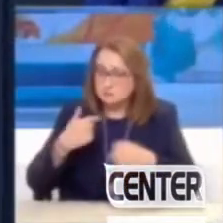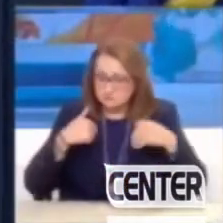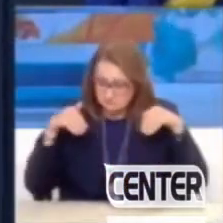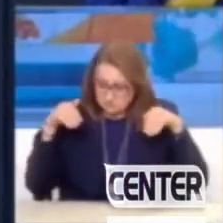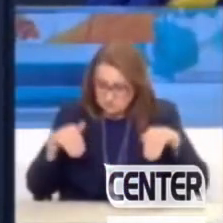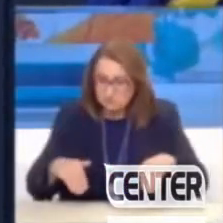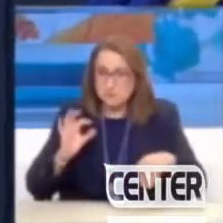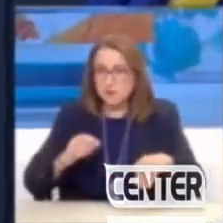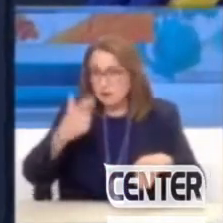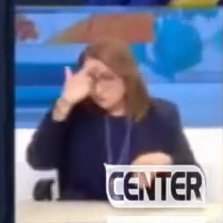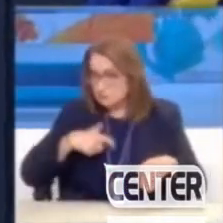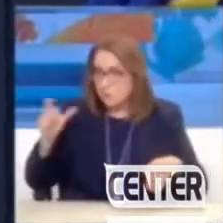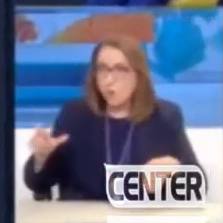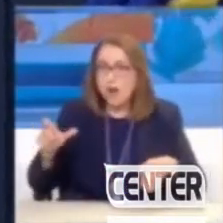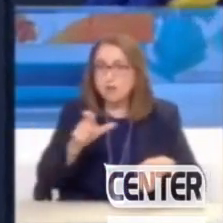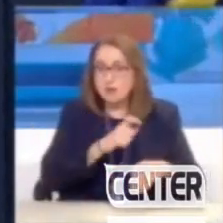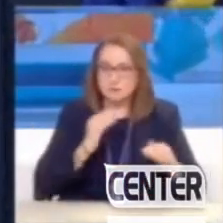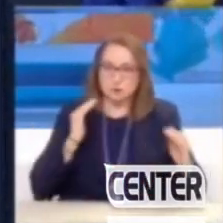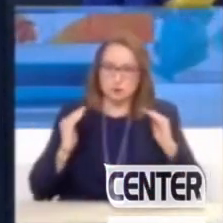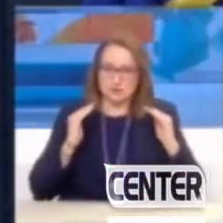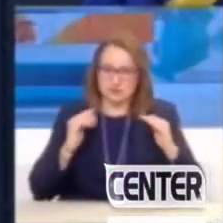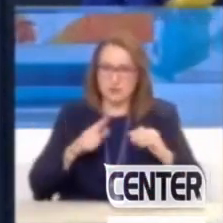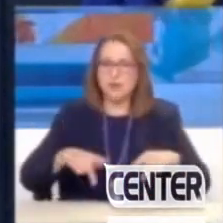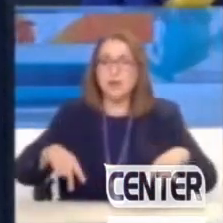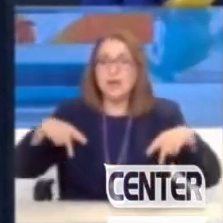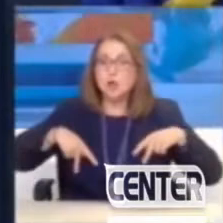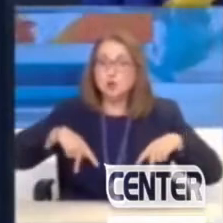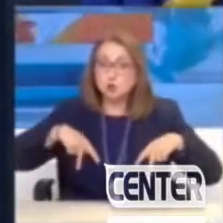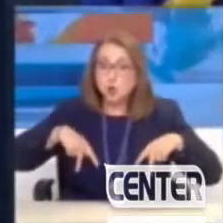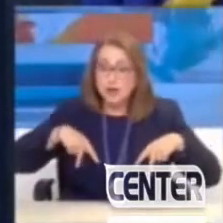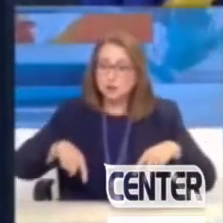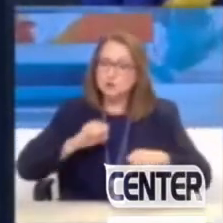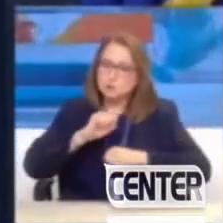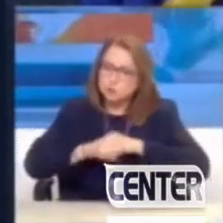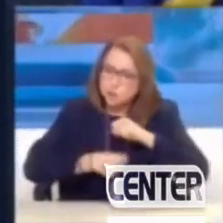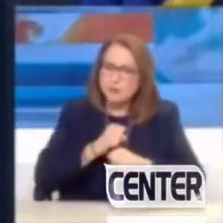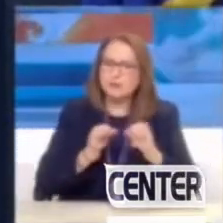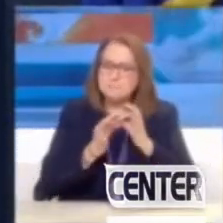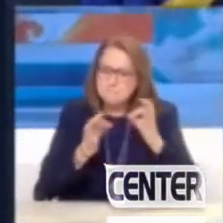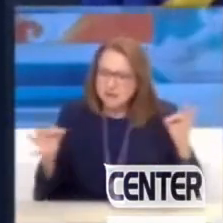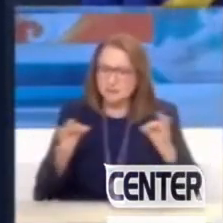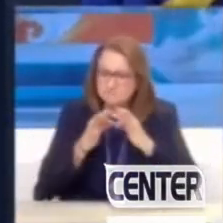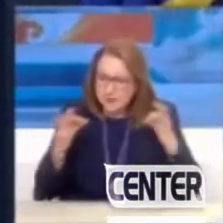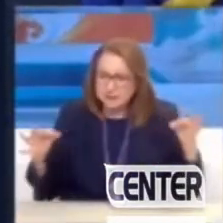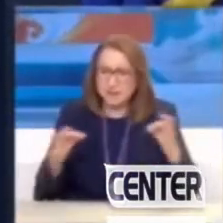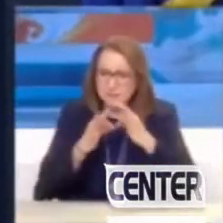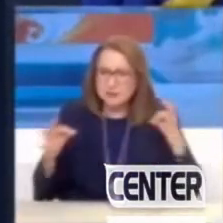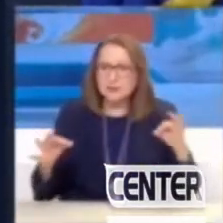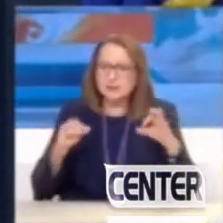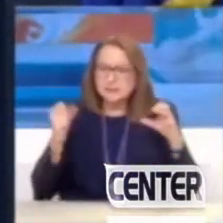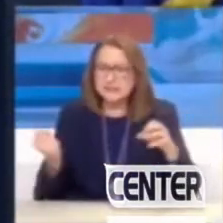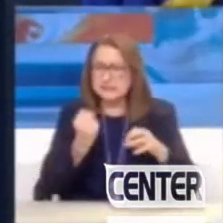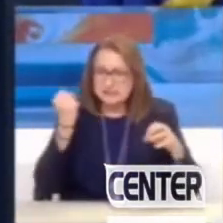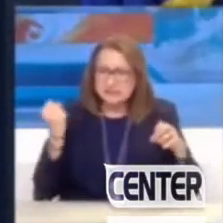Πολιτικής Προστασίας Νίκος Χαρδαλιάς. Όπως είπε, από αύριο απαγορεύονται οι δημόσιες συναθρήσεις 10 και πέρα ατόμων με κύρωση